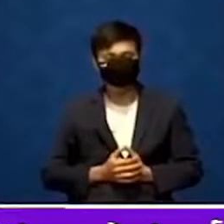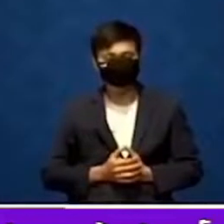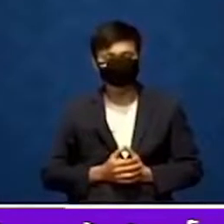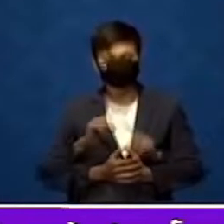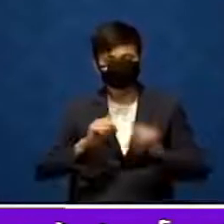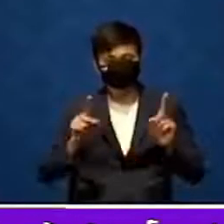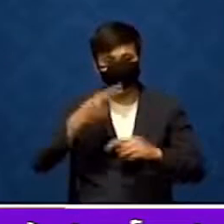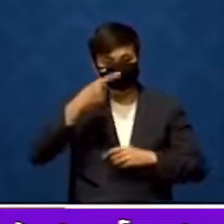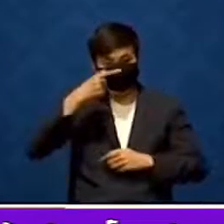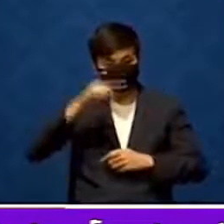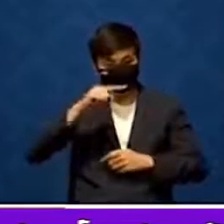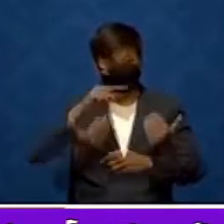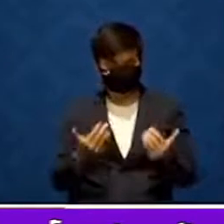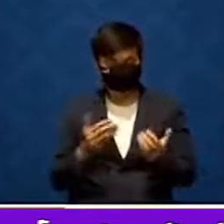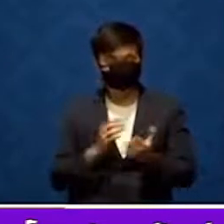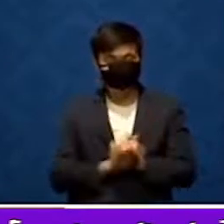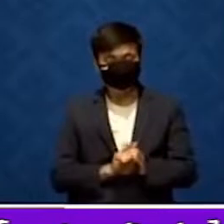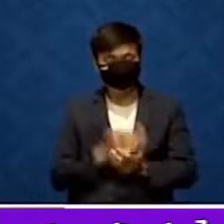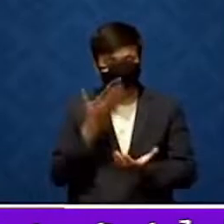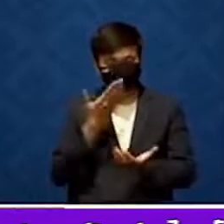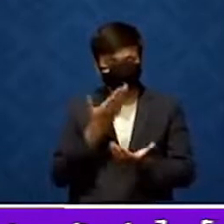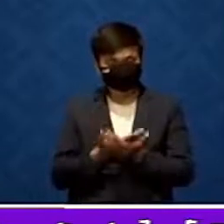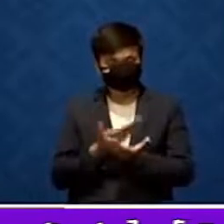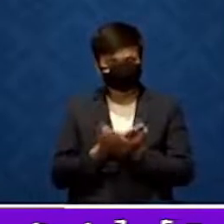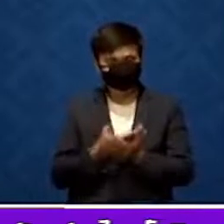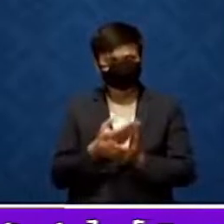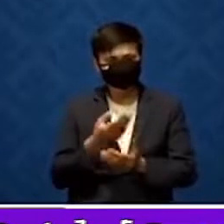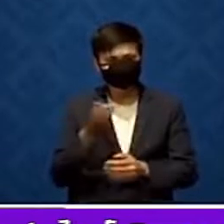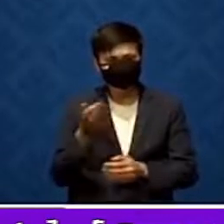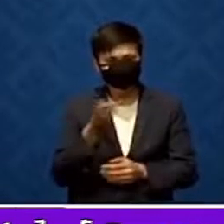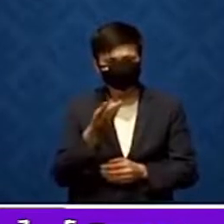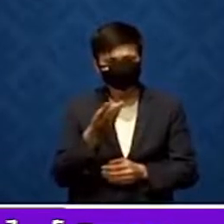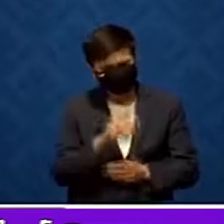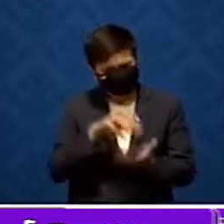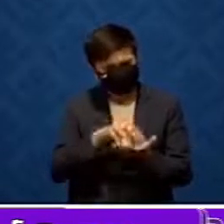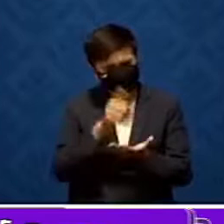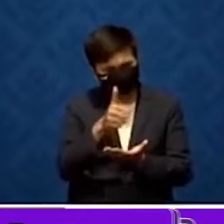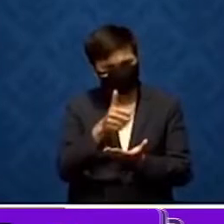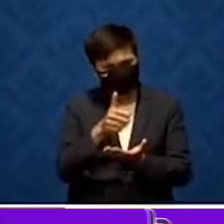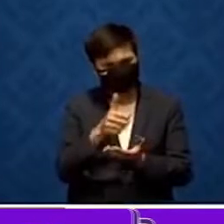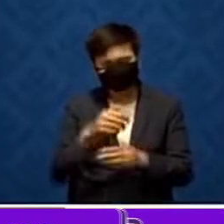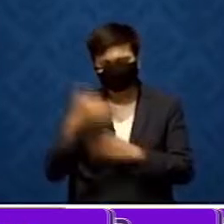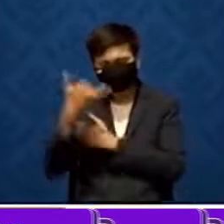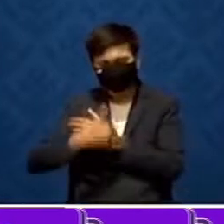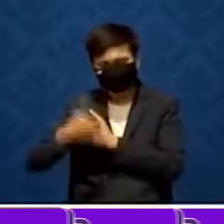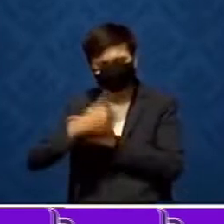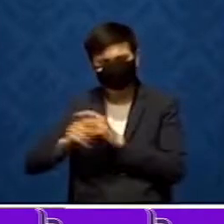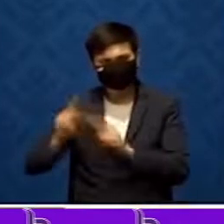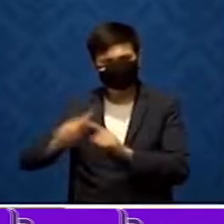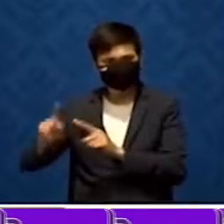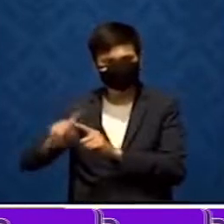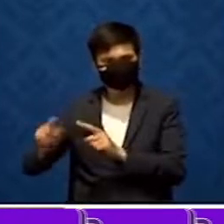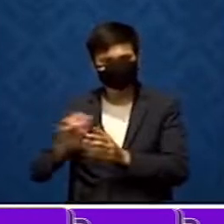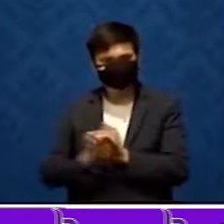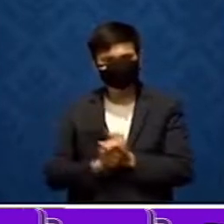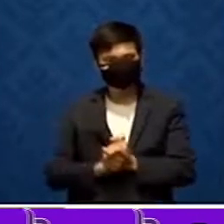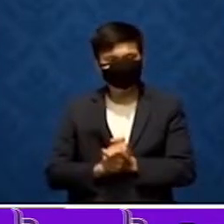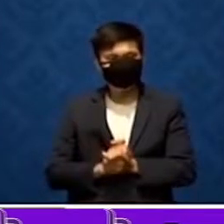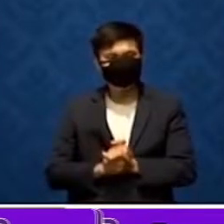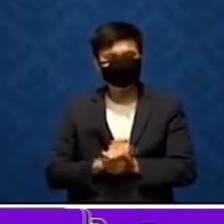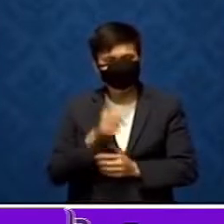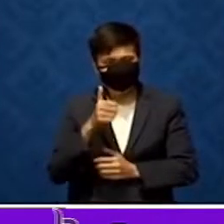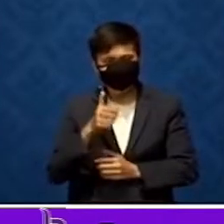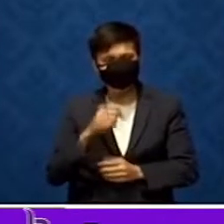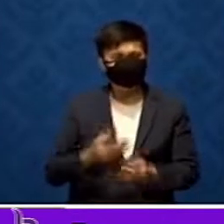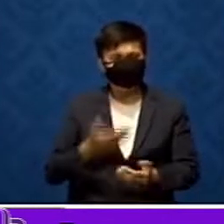ประเทศไทยของเราต้องถือว่าเงินเฟ้อดีกว่าหลายประเทศรวมถึงดีกว่าประเทศมหาอำนาจทางเศรษฐกิจหล